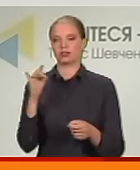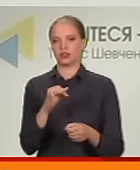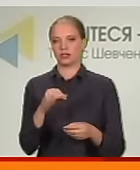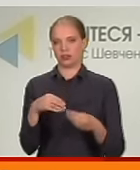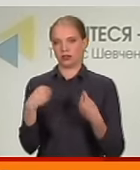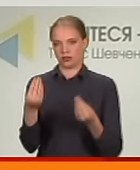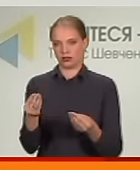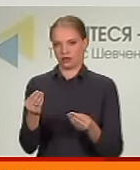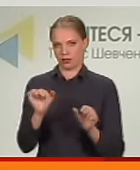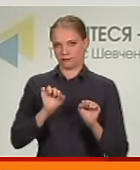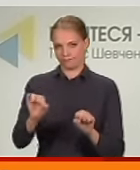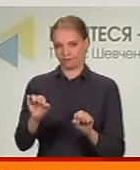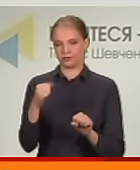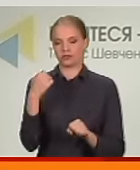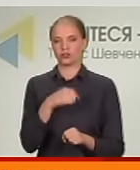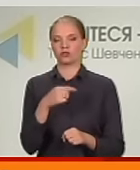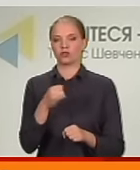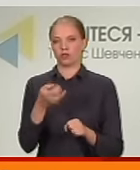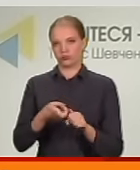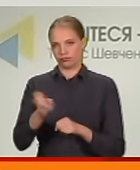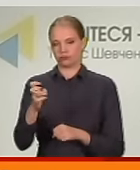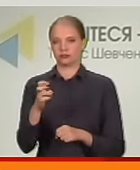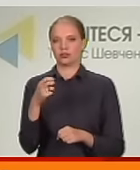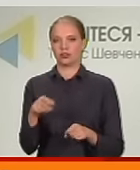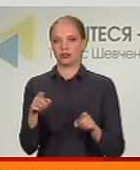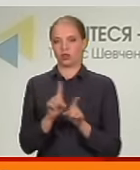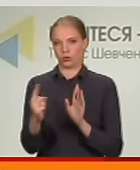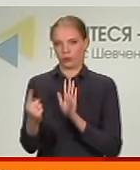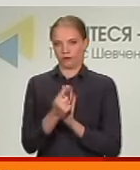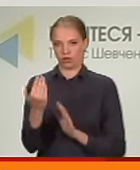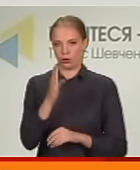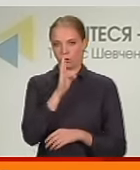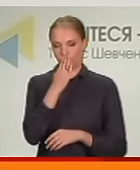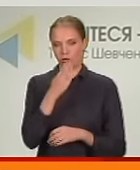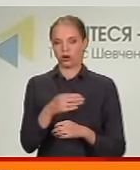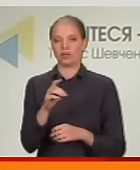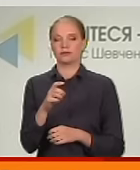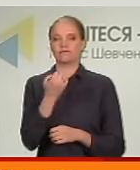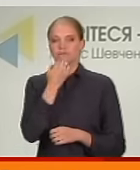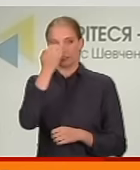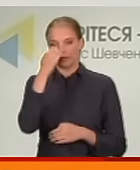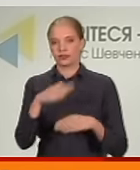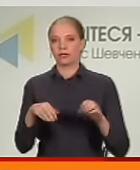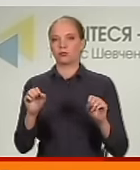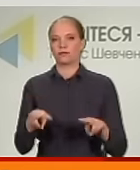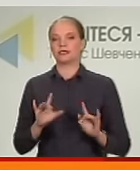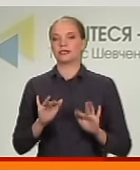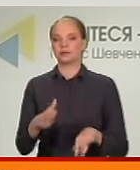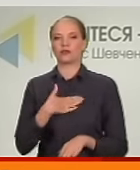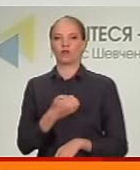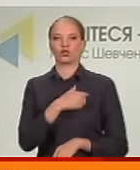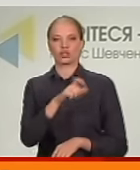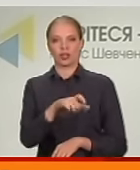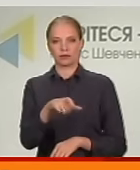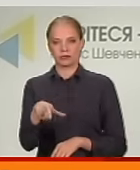дали відсіч окупантам, відбили підступну атаку ворога. Завдяки професійним діям наших